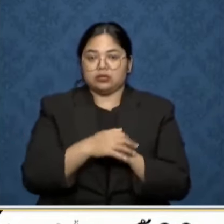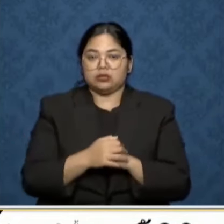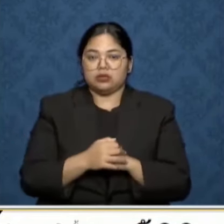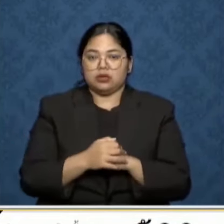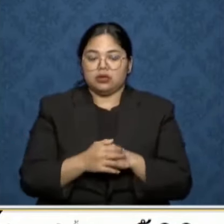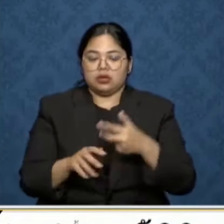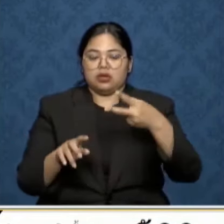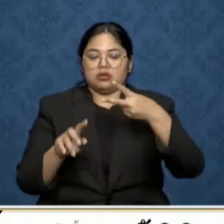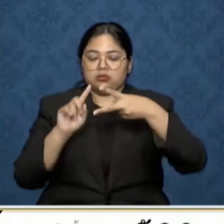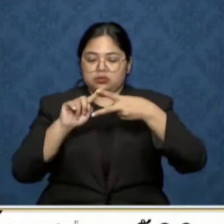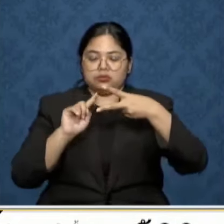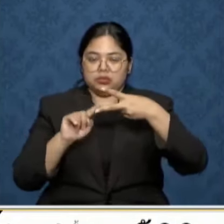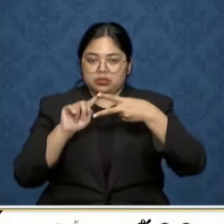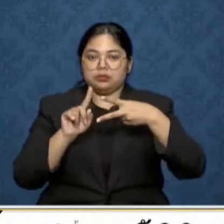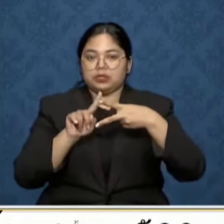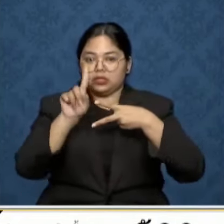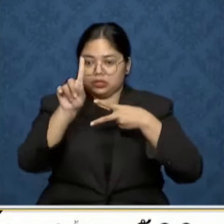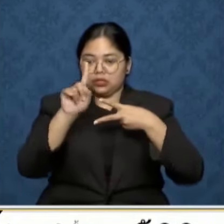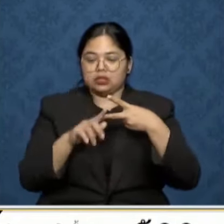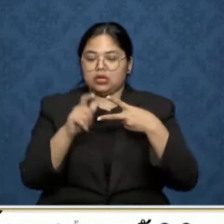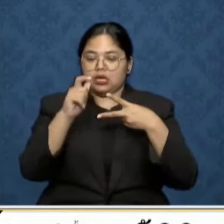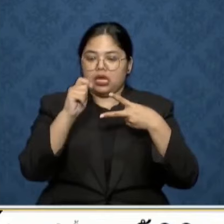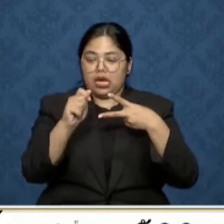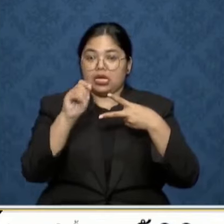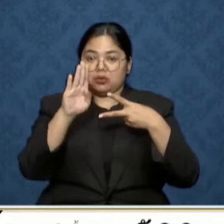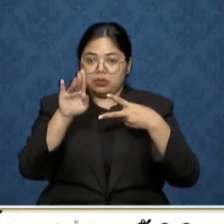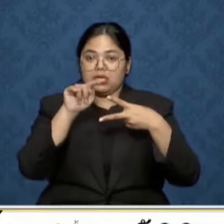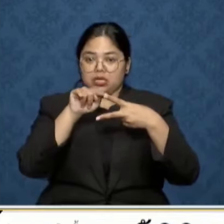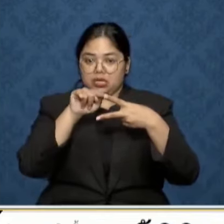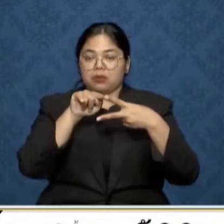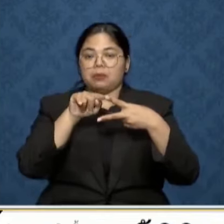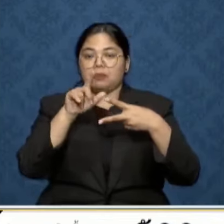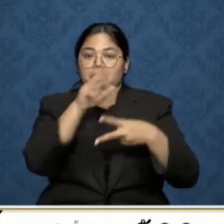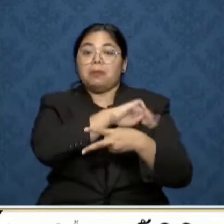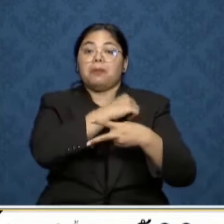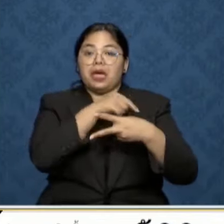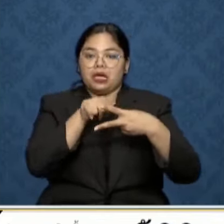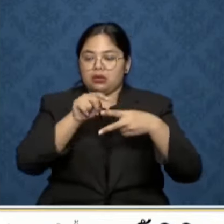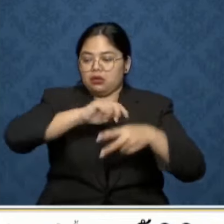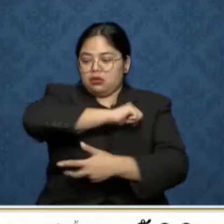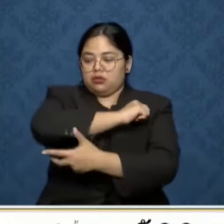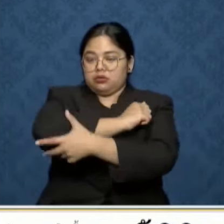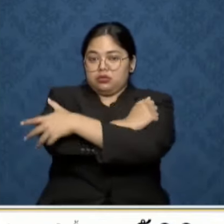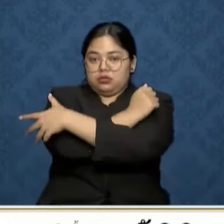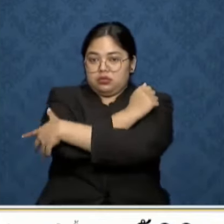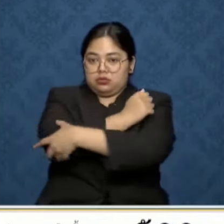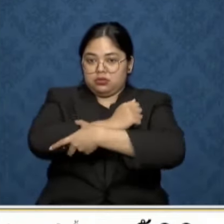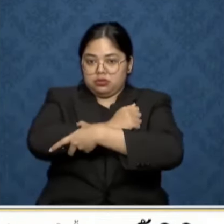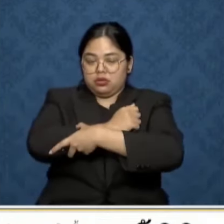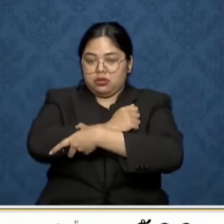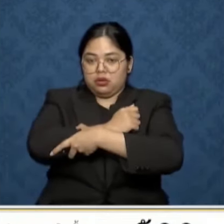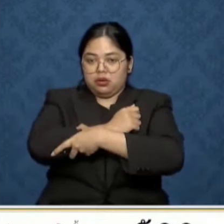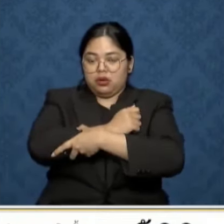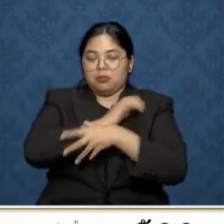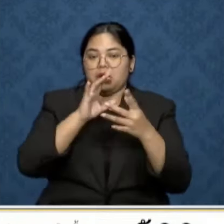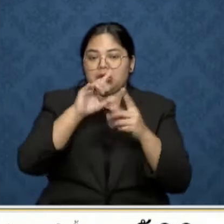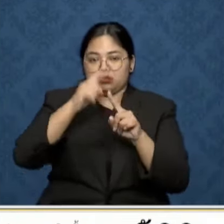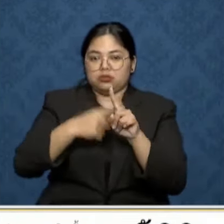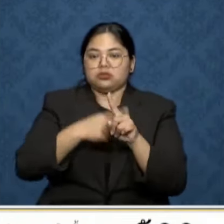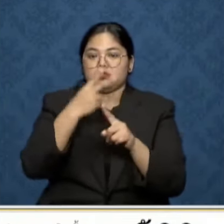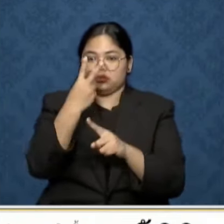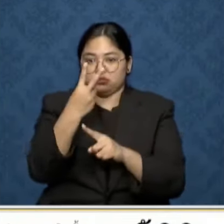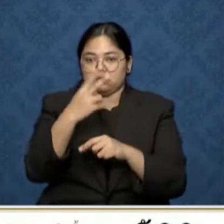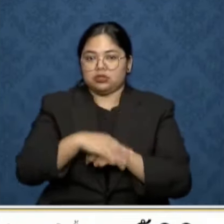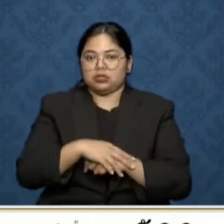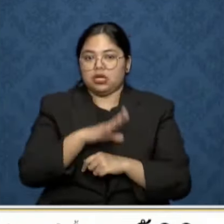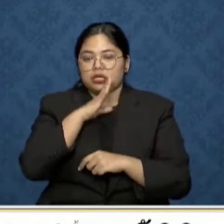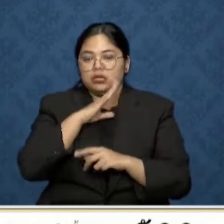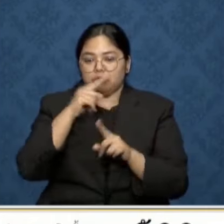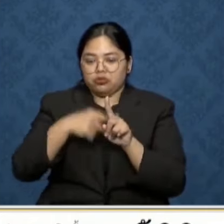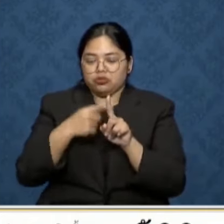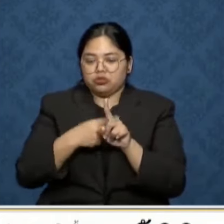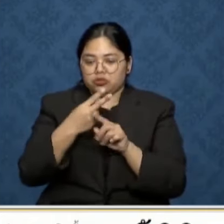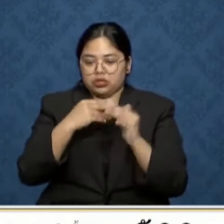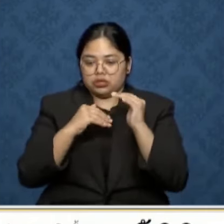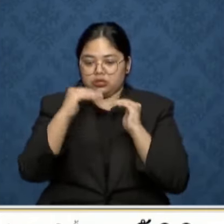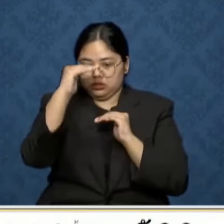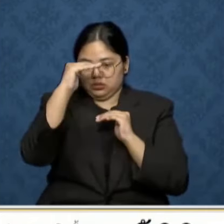บ